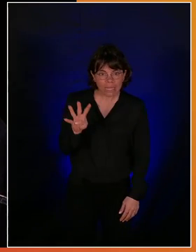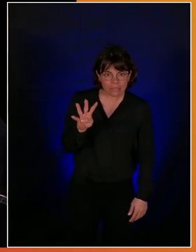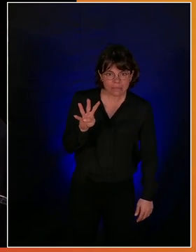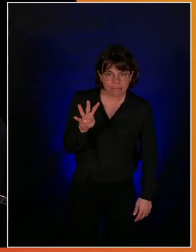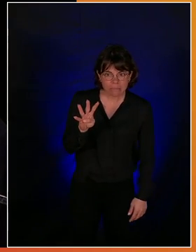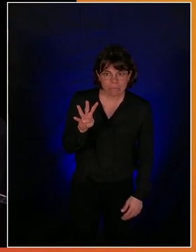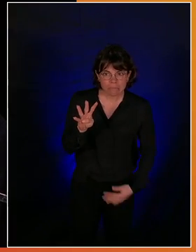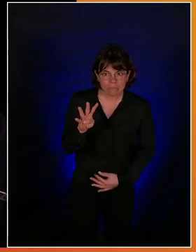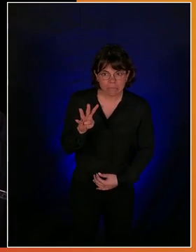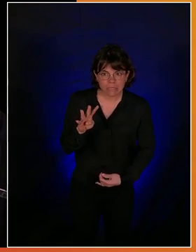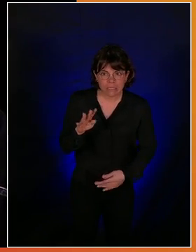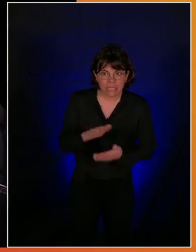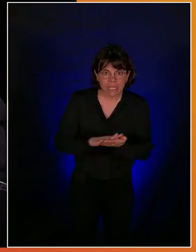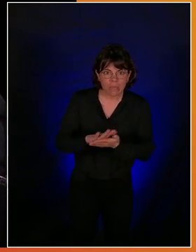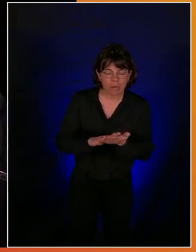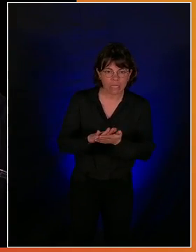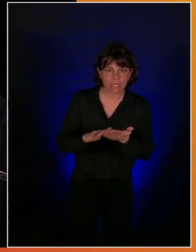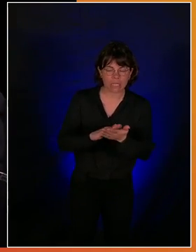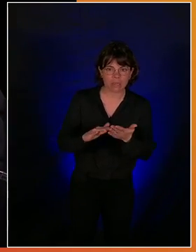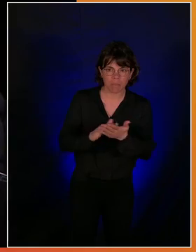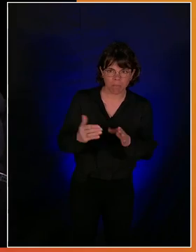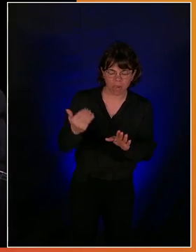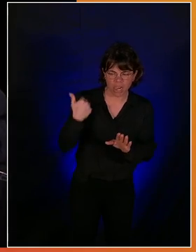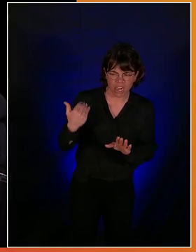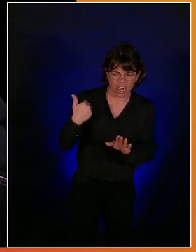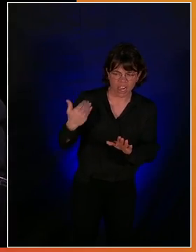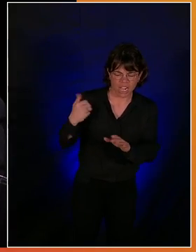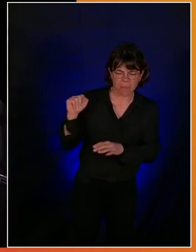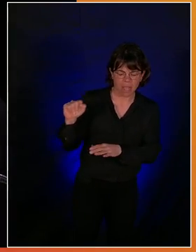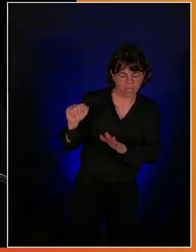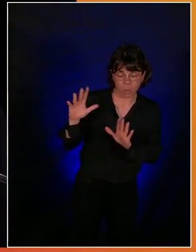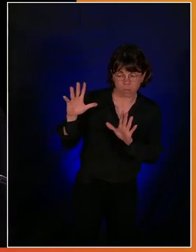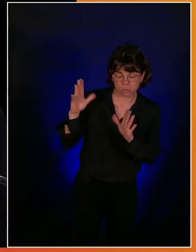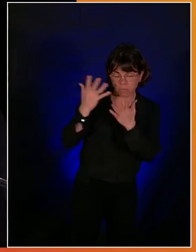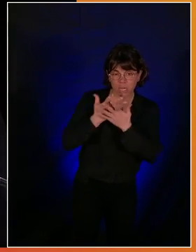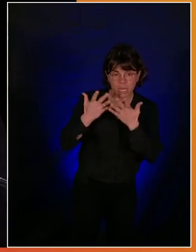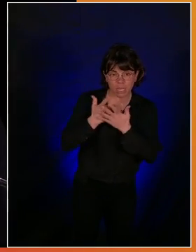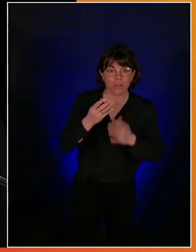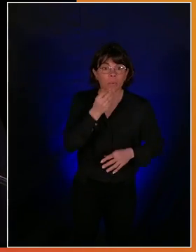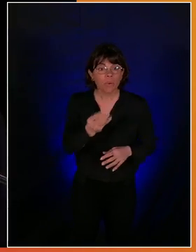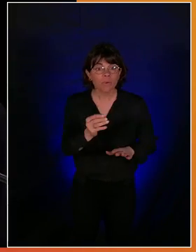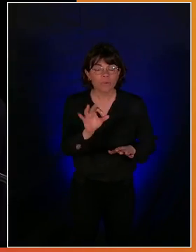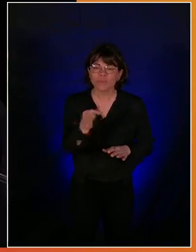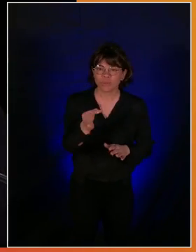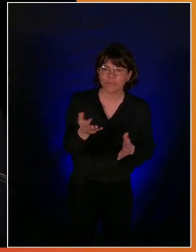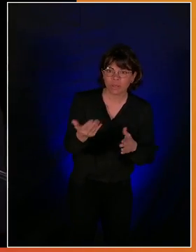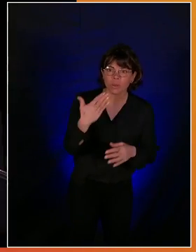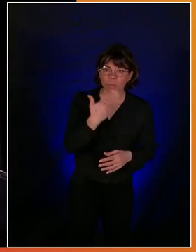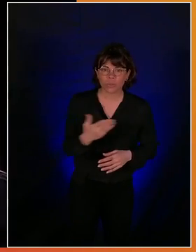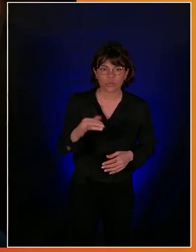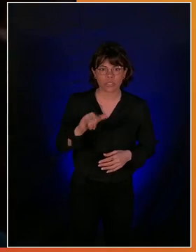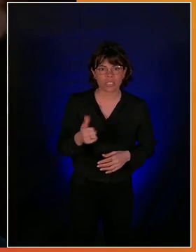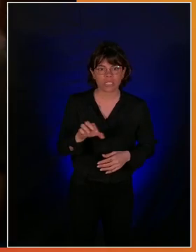je suis désolé mais il m'a un peu focalisé le camarade désolé c'est bon vas-y c'est bon les camarades c'est bon c'est bon bonjour Jérôme